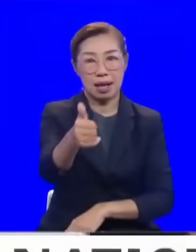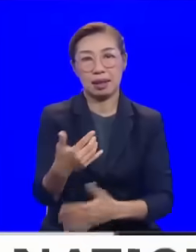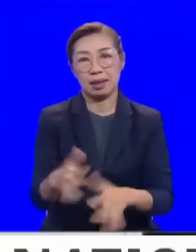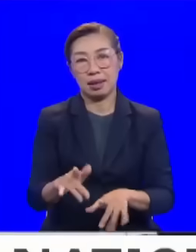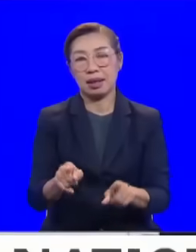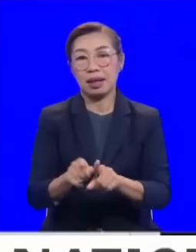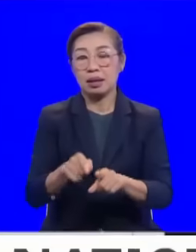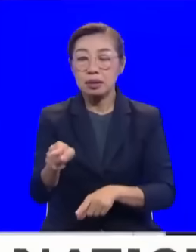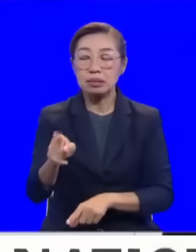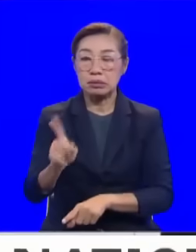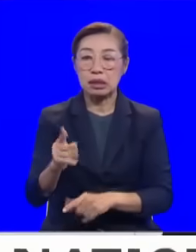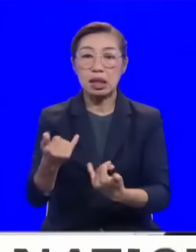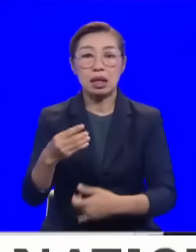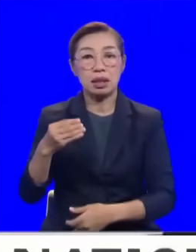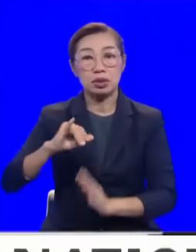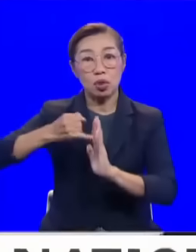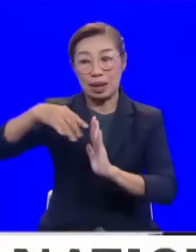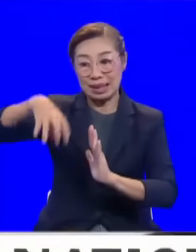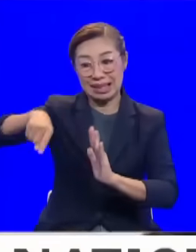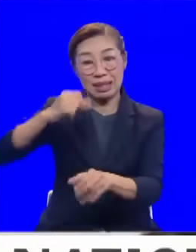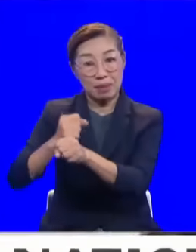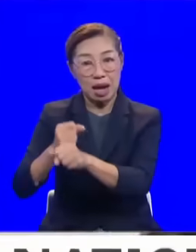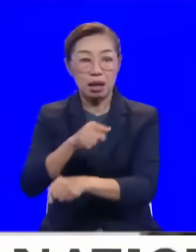ท่านอยู่ตรงไหนท่านก็เอาทะเบียนบ้านไปแล้วก็ย้ายปลายทาง